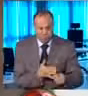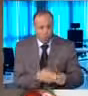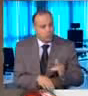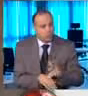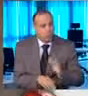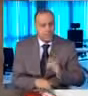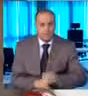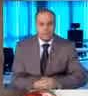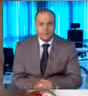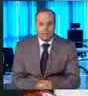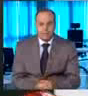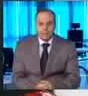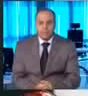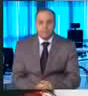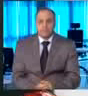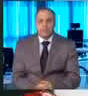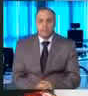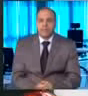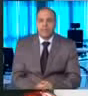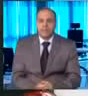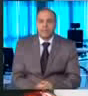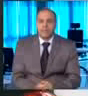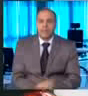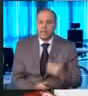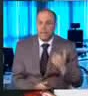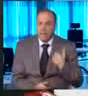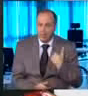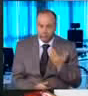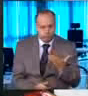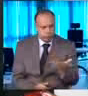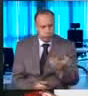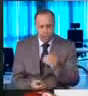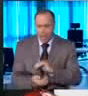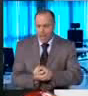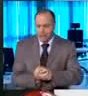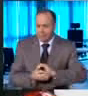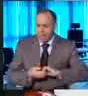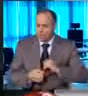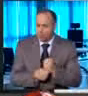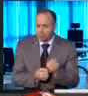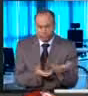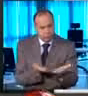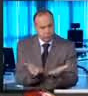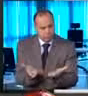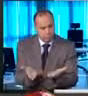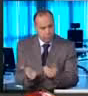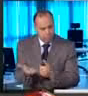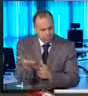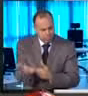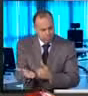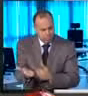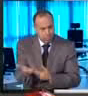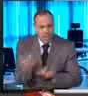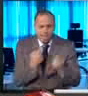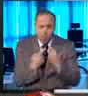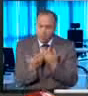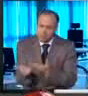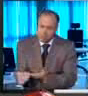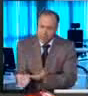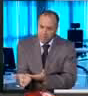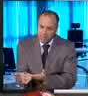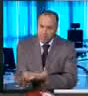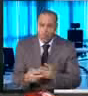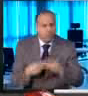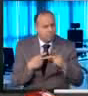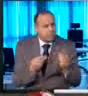والموظفين. نحن إدارة ممدودة كاتحاد الشغل في كل الحوارات ولكل الحوارات ولكل المفاوضات ولكل